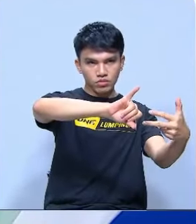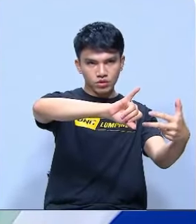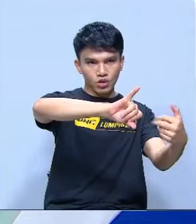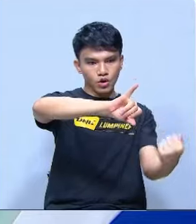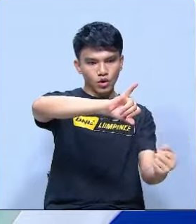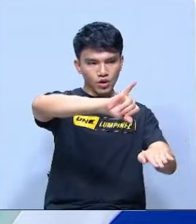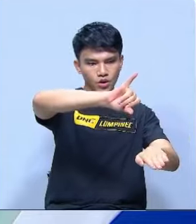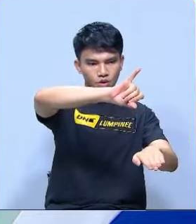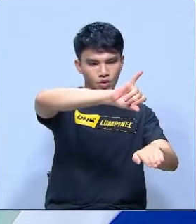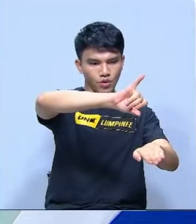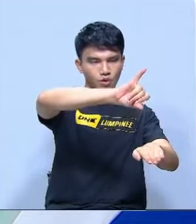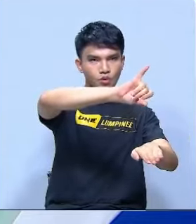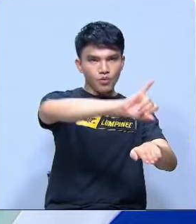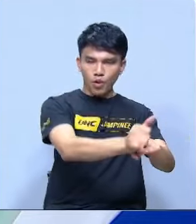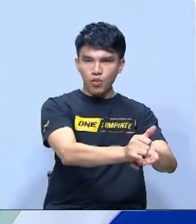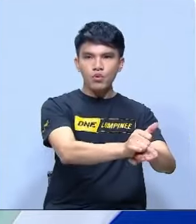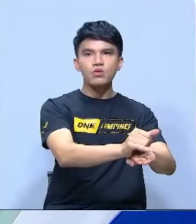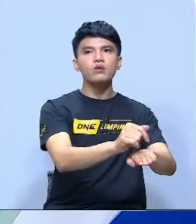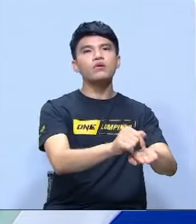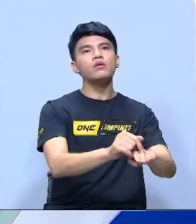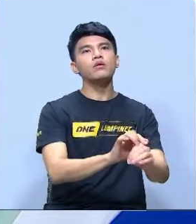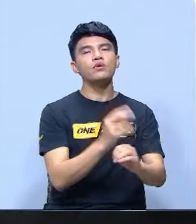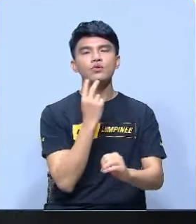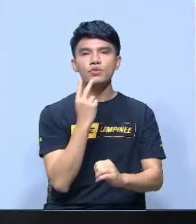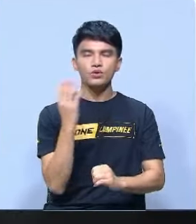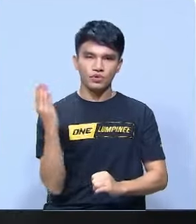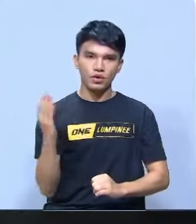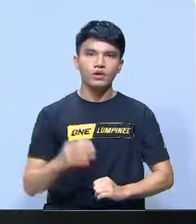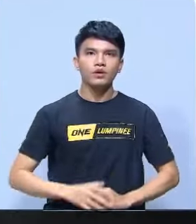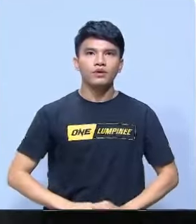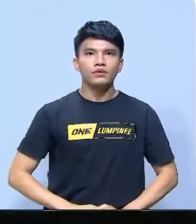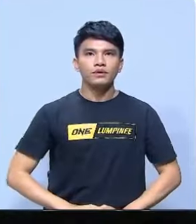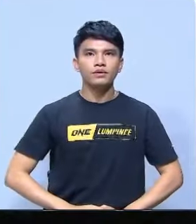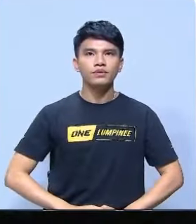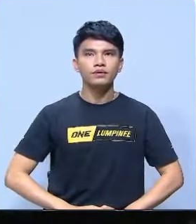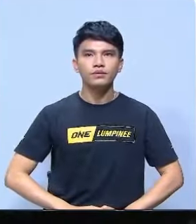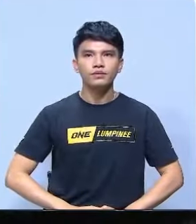ถคันหนึ่งในขณะที่เข้าลานจอดรถดูภาพนี้เลยค่ะ